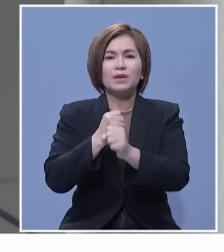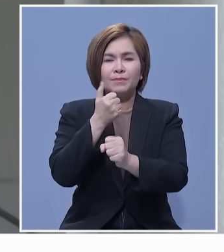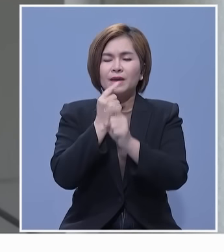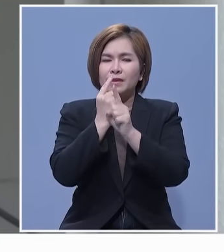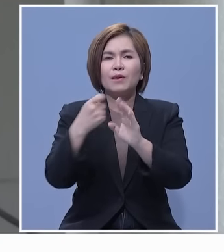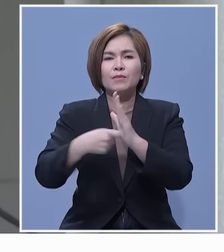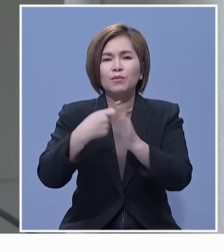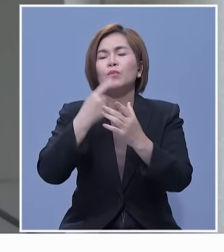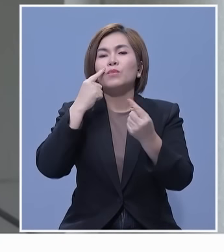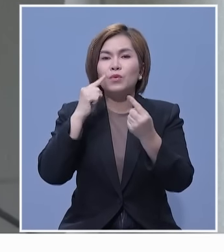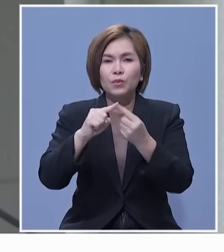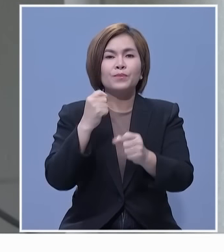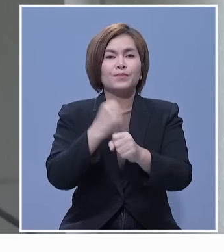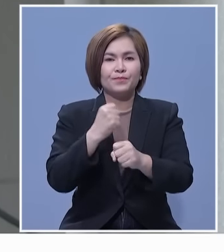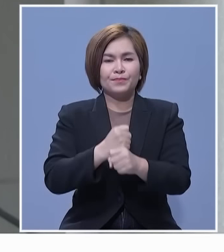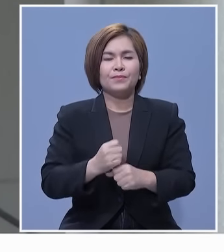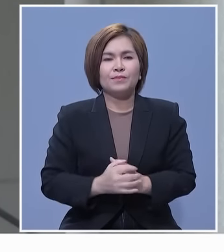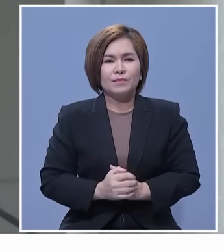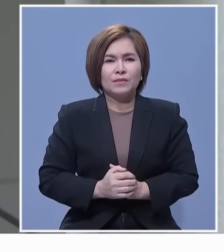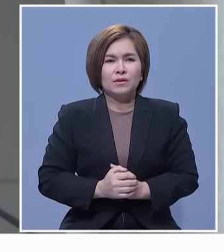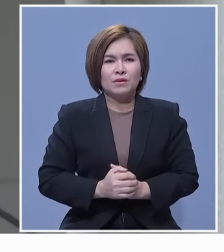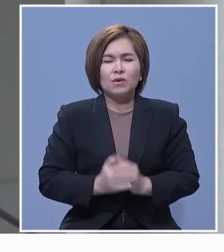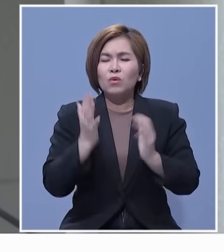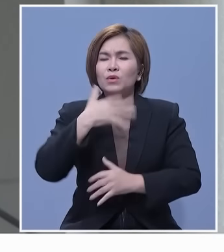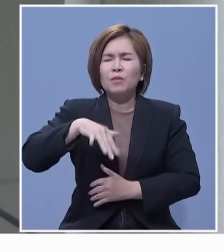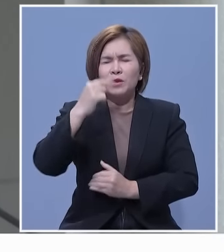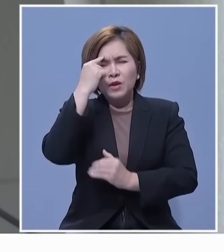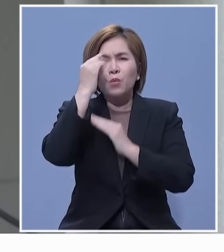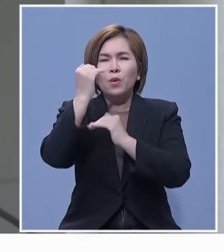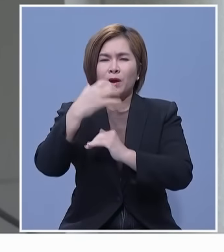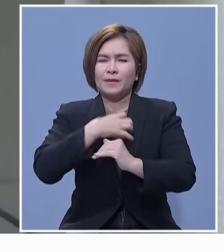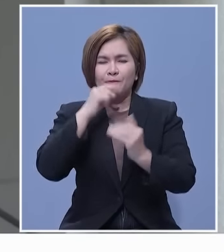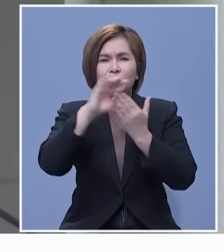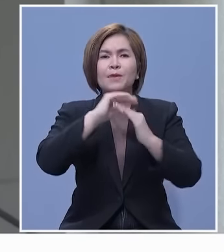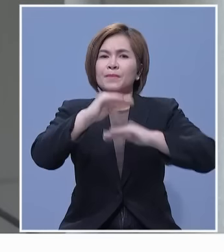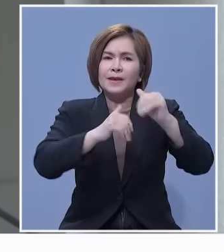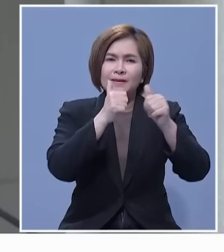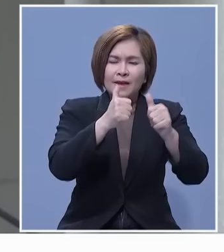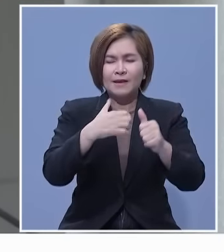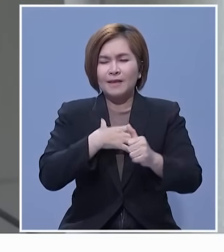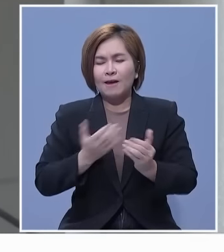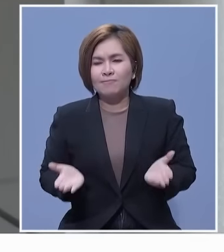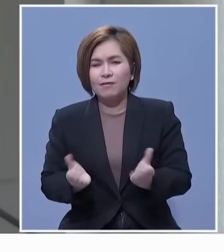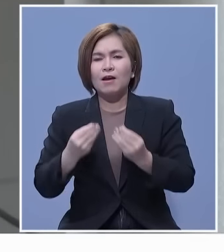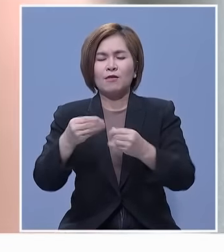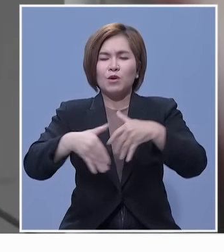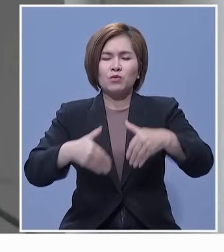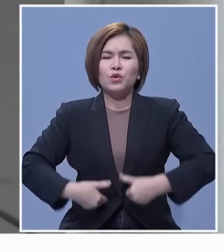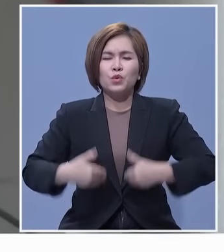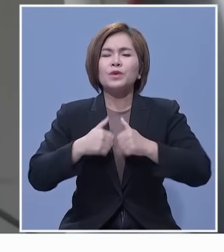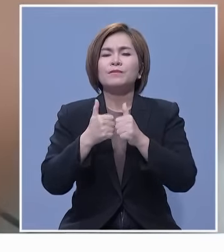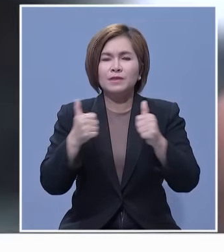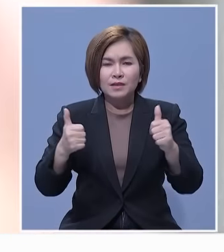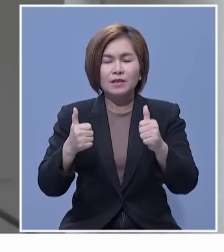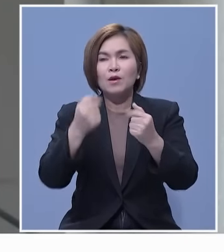รนะครับอย่างที่ผมบอกครับทุกคนก็เห็นอยากให้ประเทศชาติเดินไปข้างหน้าได้อยากให้พี่น้องประชาชนอยู่ดีกินดีแต่ว่าวิธีการที่ทำ